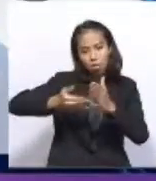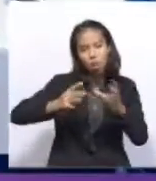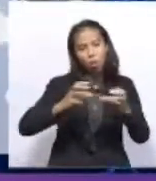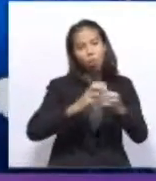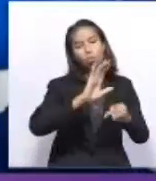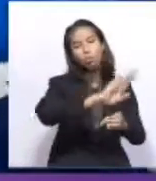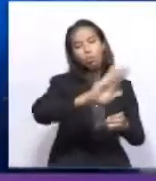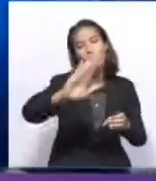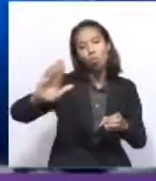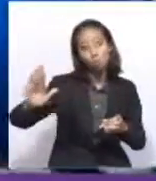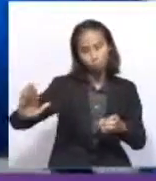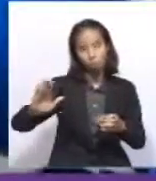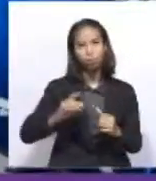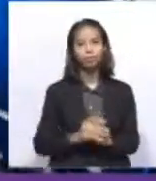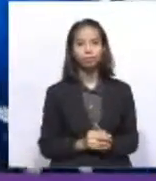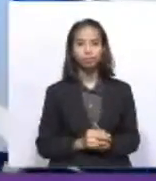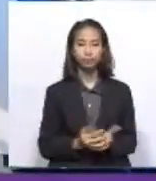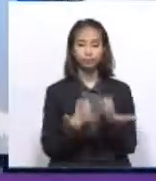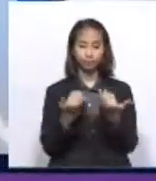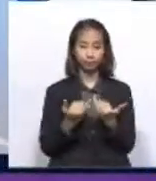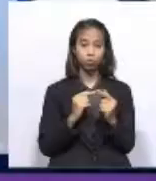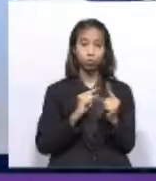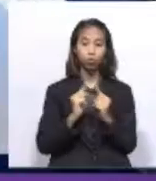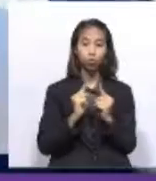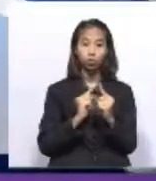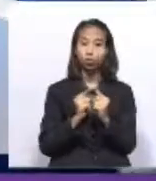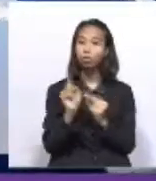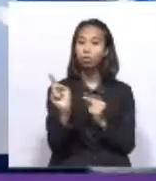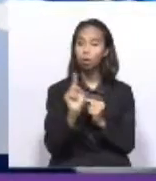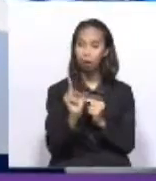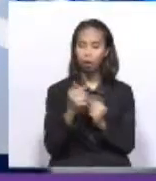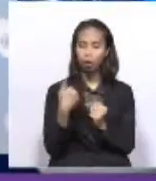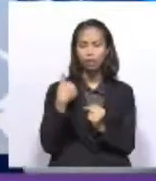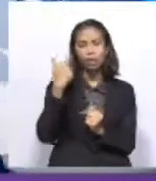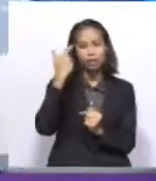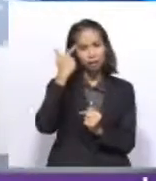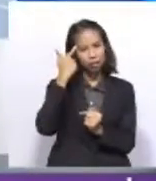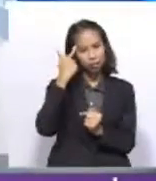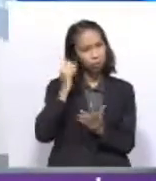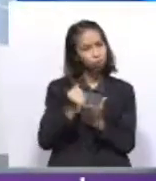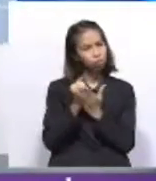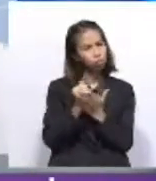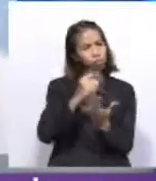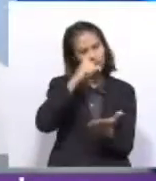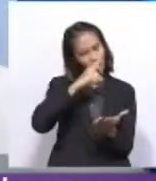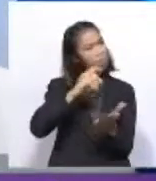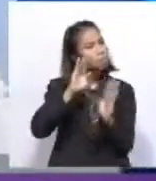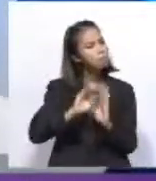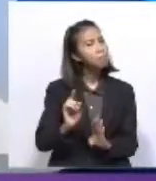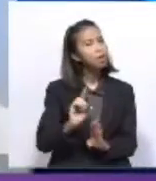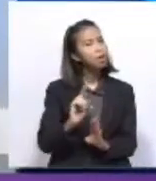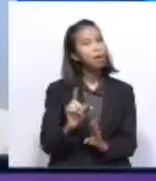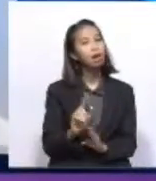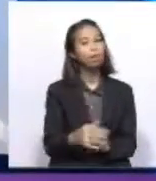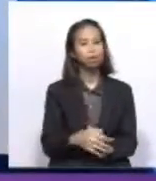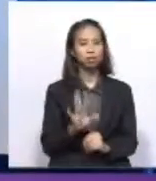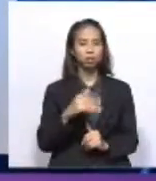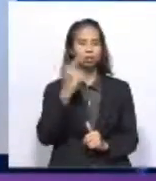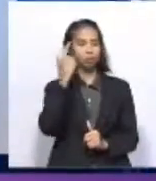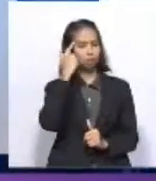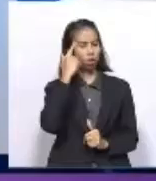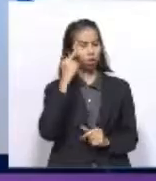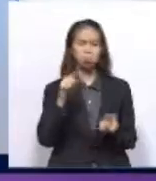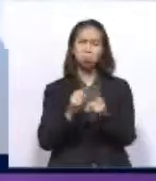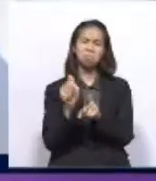ของแต่ละพรรคส่วนการพูดคุยนะครับจะทำให้สถานการณ์บ้านเมืองเป็นอย่างไรส่วนใหญ่ร้อยละ 53.65 เห็นว่